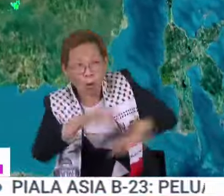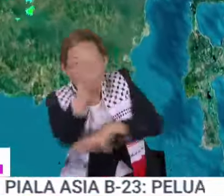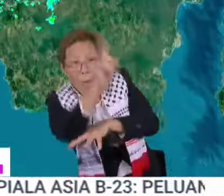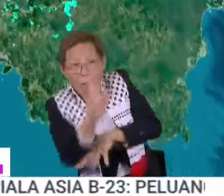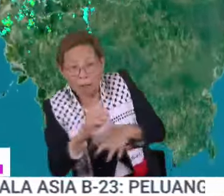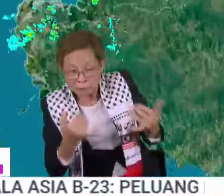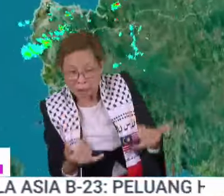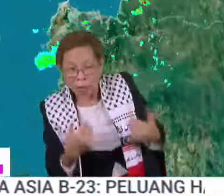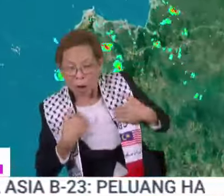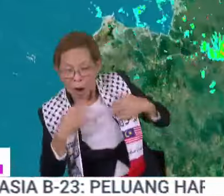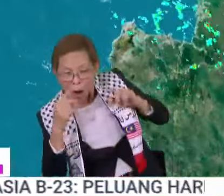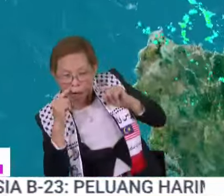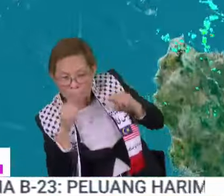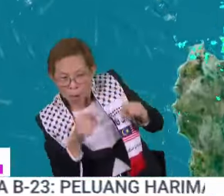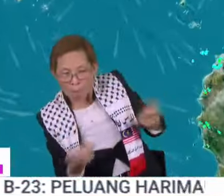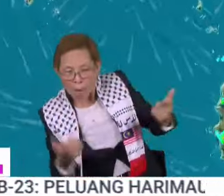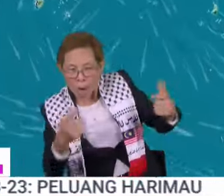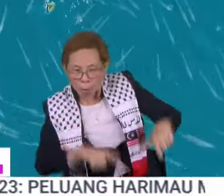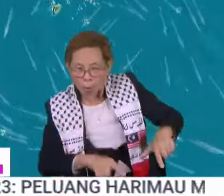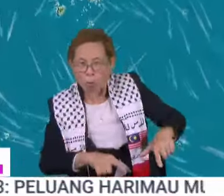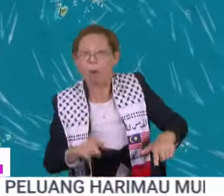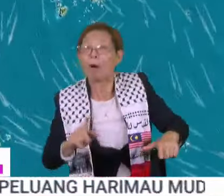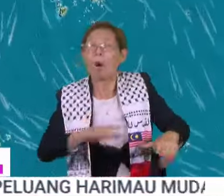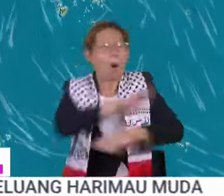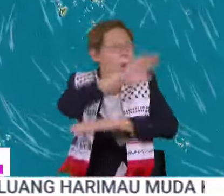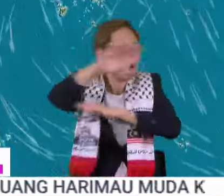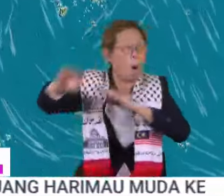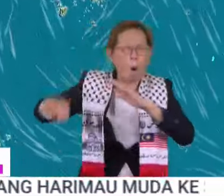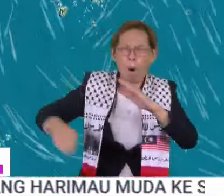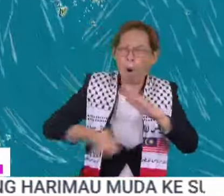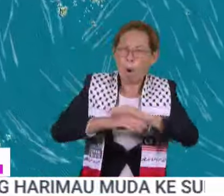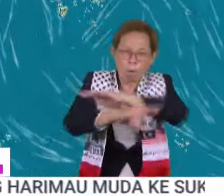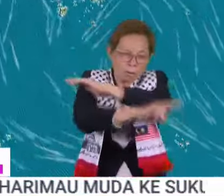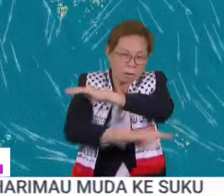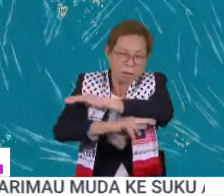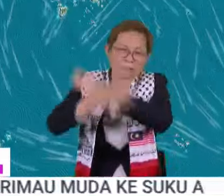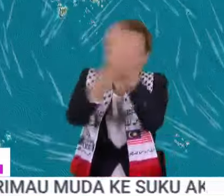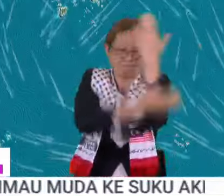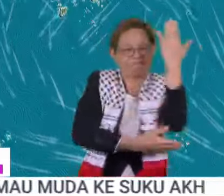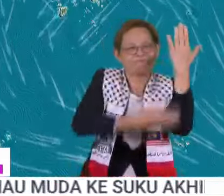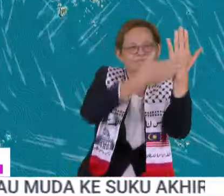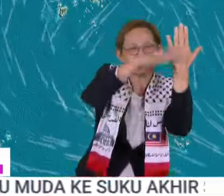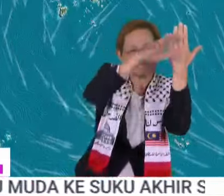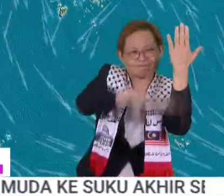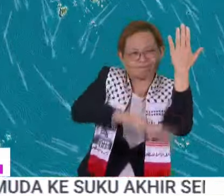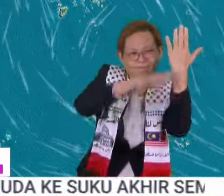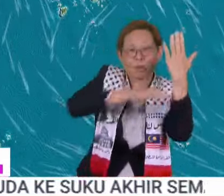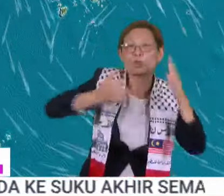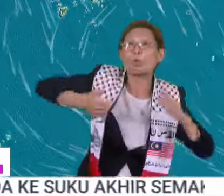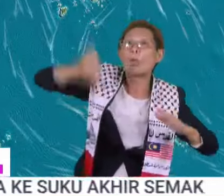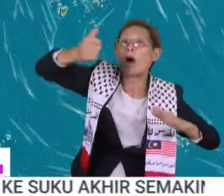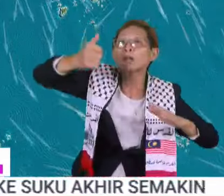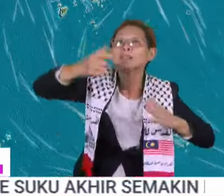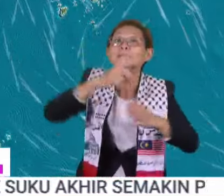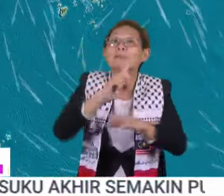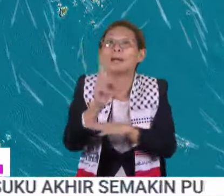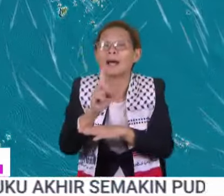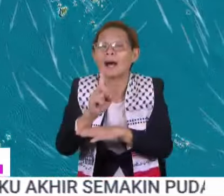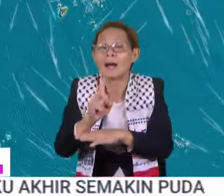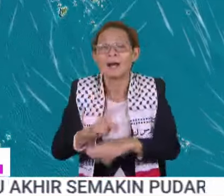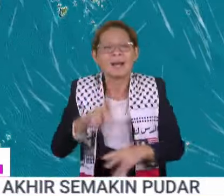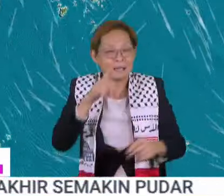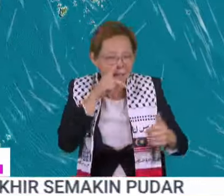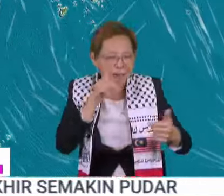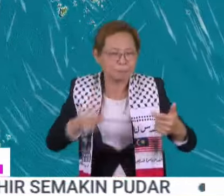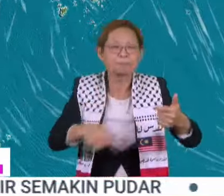ribut petir kini dilihat berlaku melibatkan hampir di kesemua negeri di semenanjung Malaysia, terutamanya di bahagian pedalaman